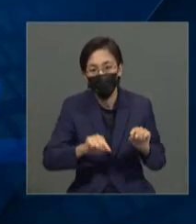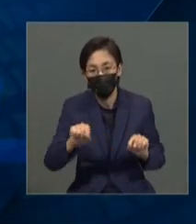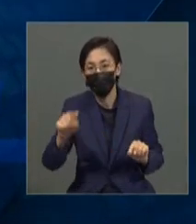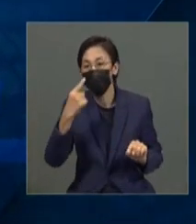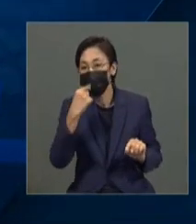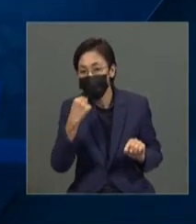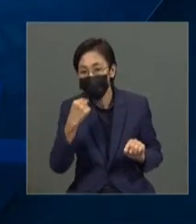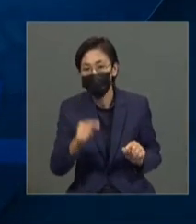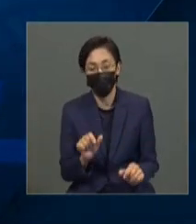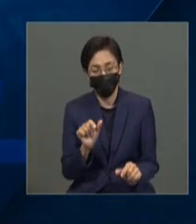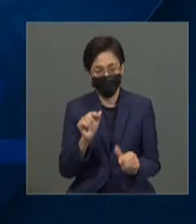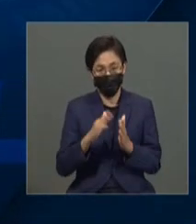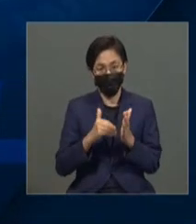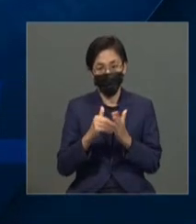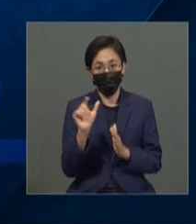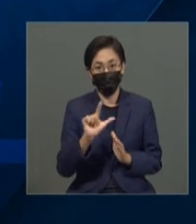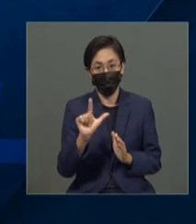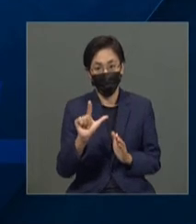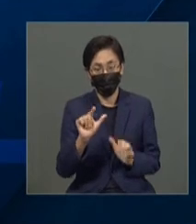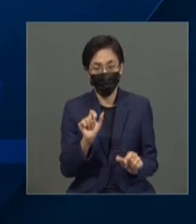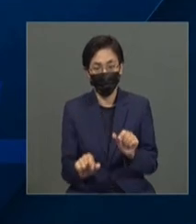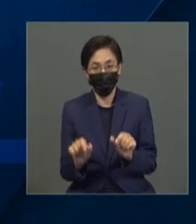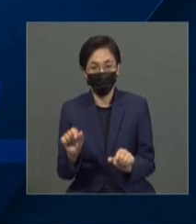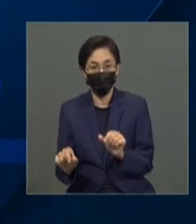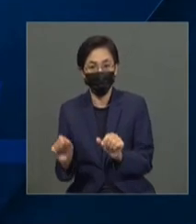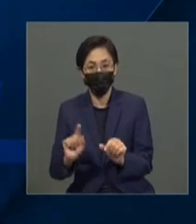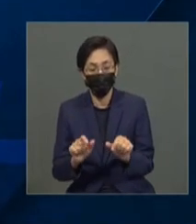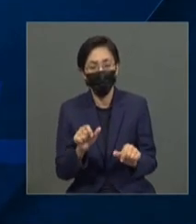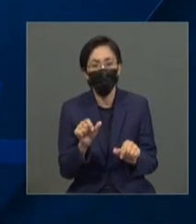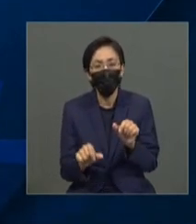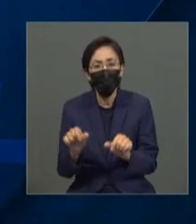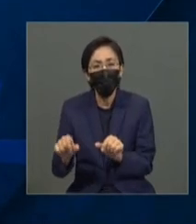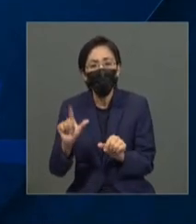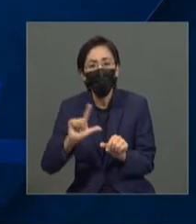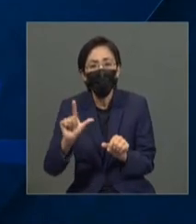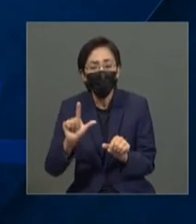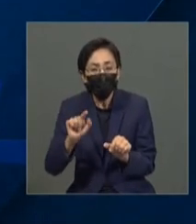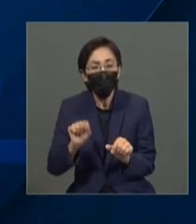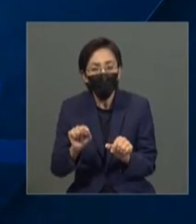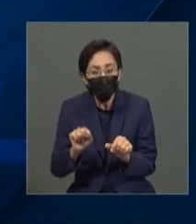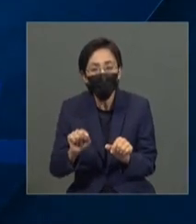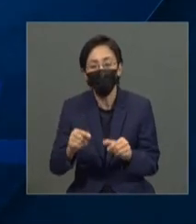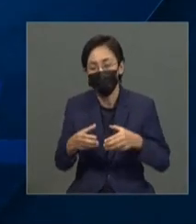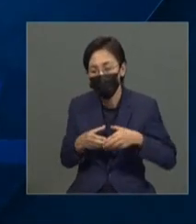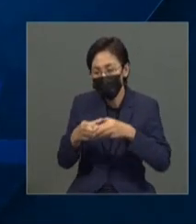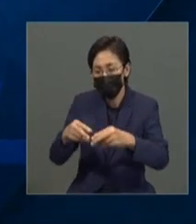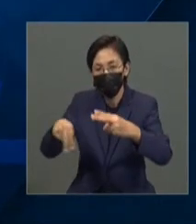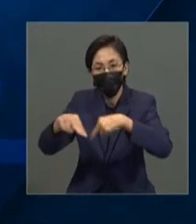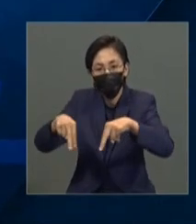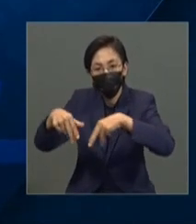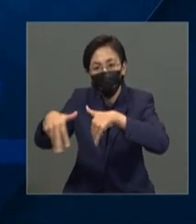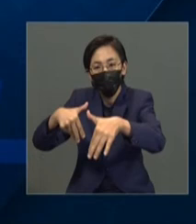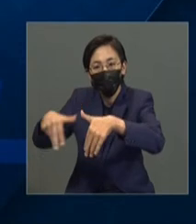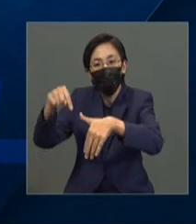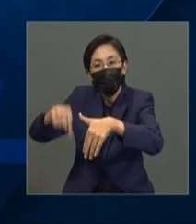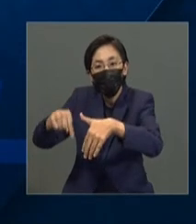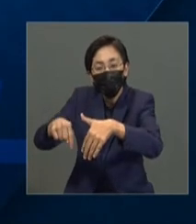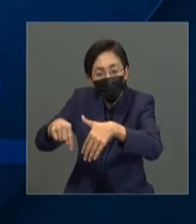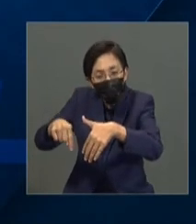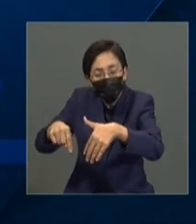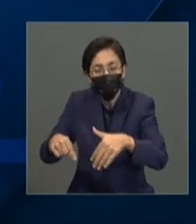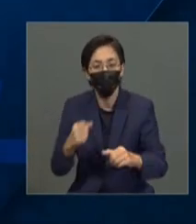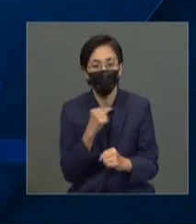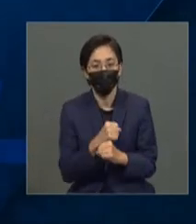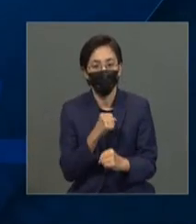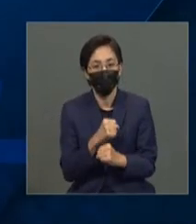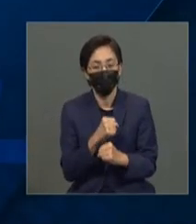ท่งๆอยู่ด้านล่างแสดงให้ท่านเห็นยอดของผู้ติดเชื้อที่พบจากการคัดกรองเชิงรุกในชุมชนท่านจะเห็นการทำง